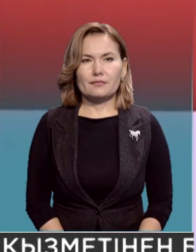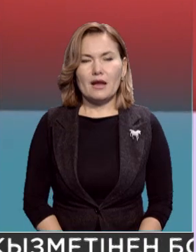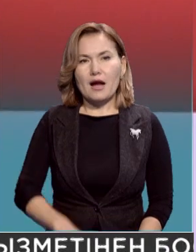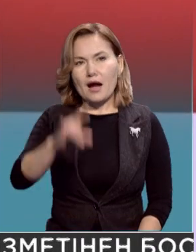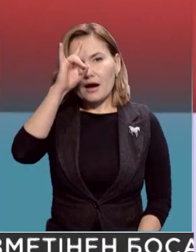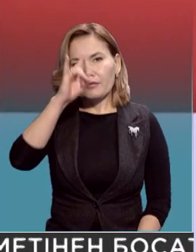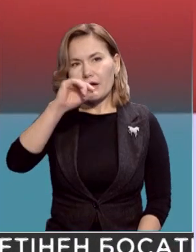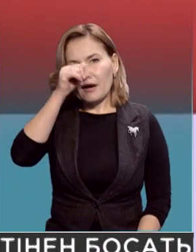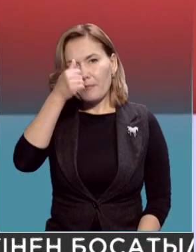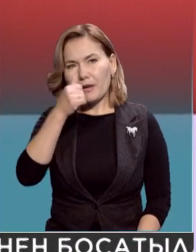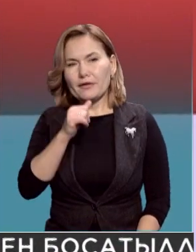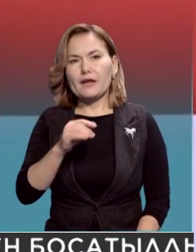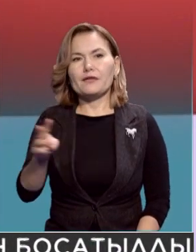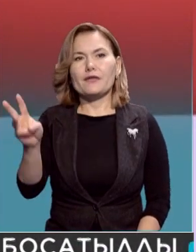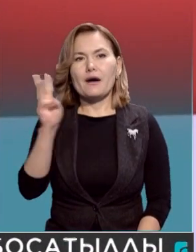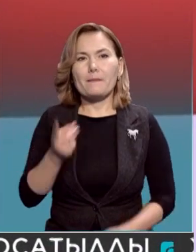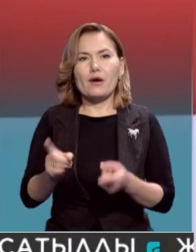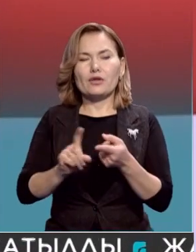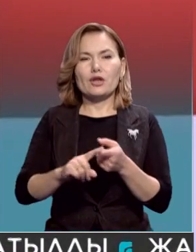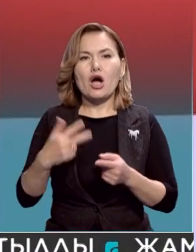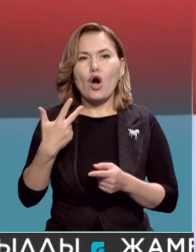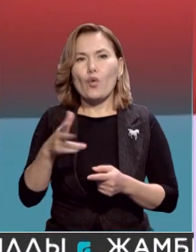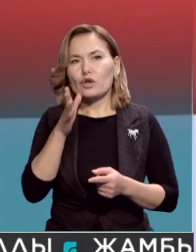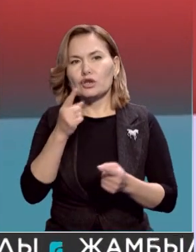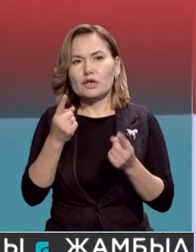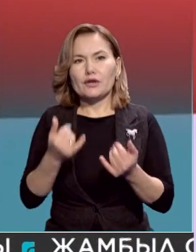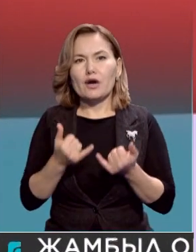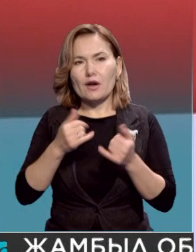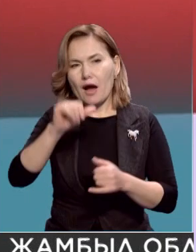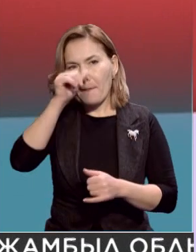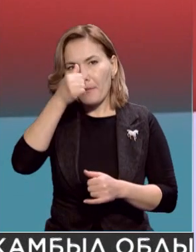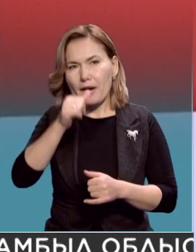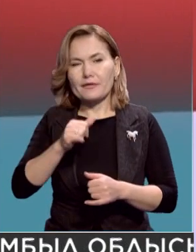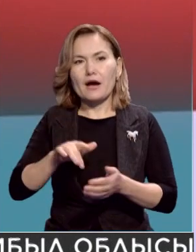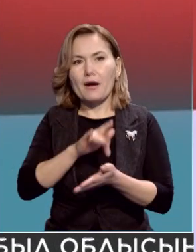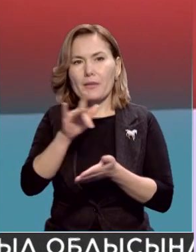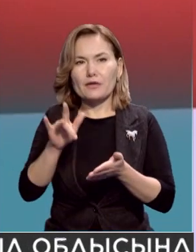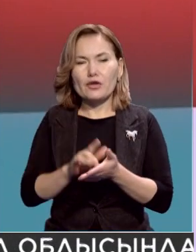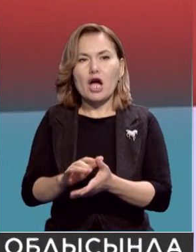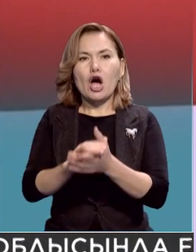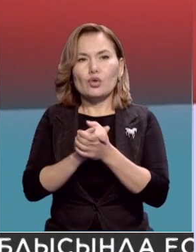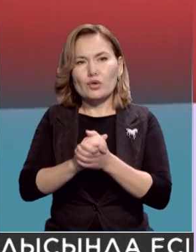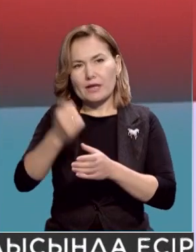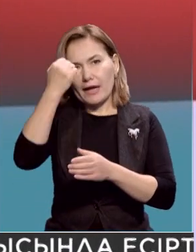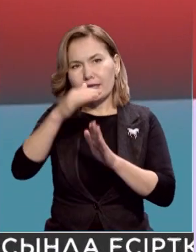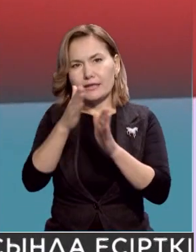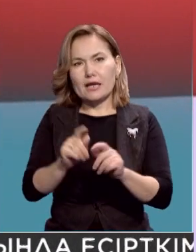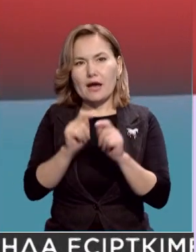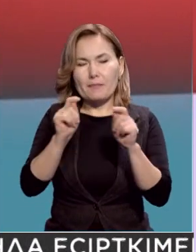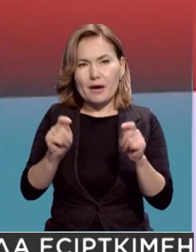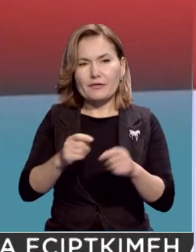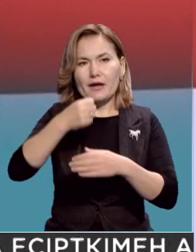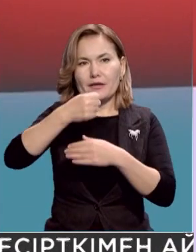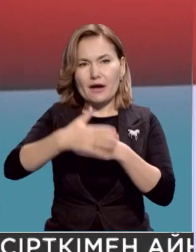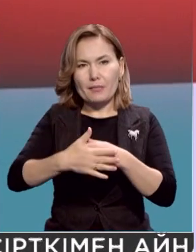Қазақстан мен Грекия арасындағы дипломатиялық қатынастардың 30 жылдығына орай Грекияның Ахарне қаласында достық ескерткіші ашылды. Ел